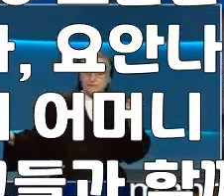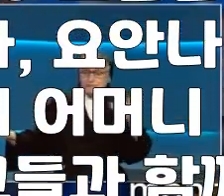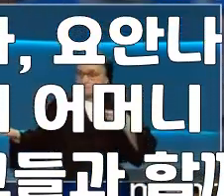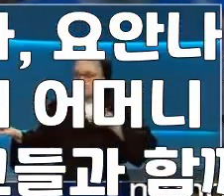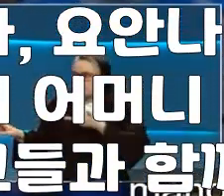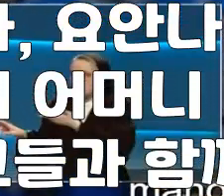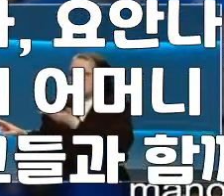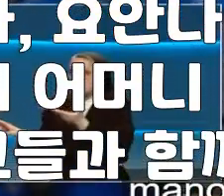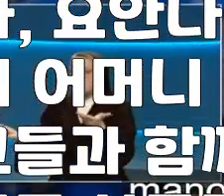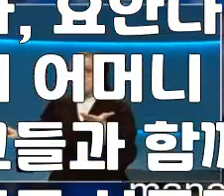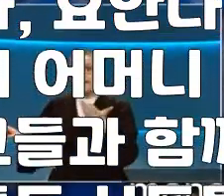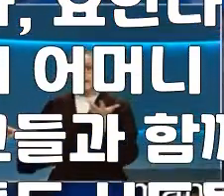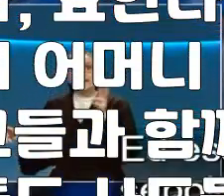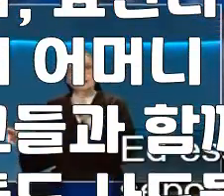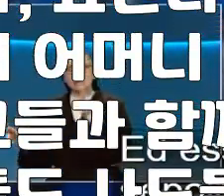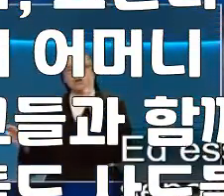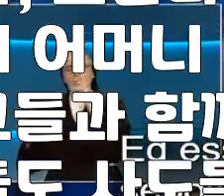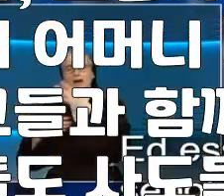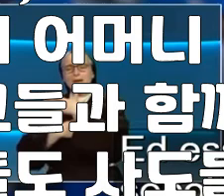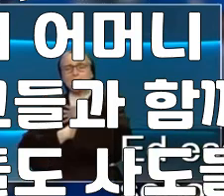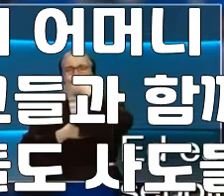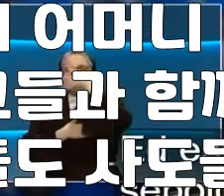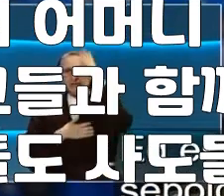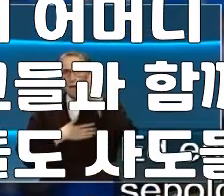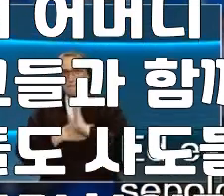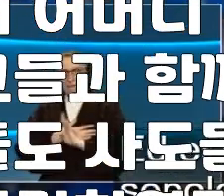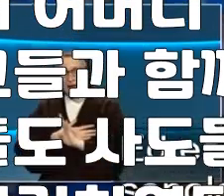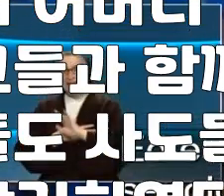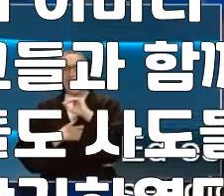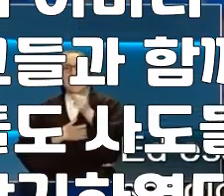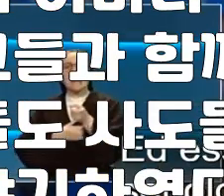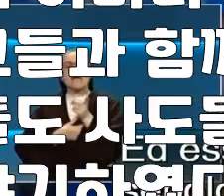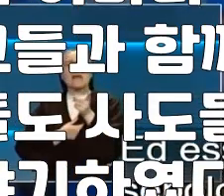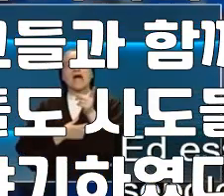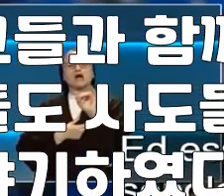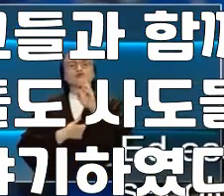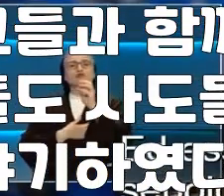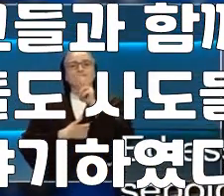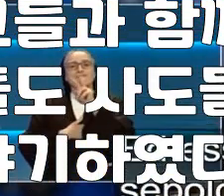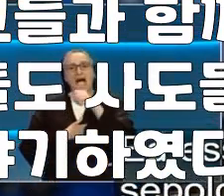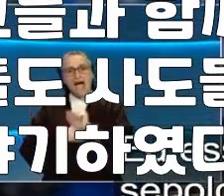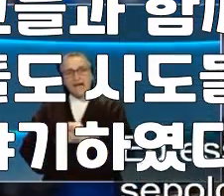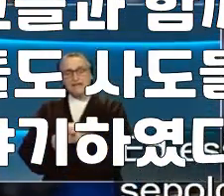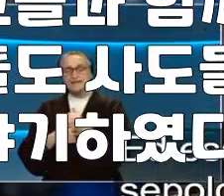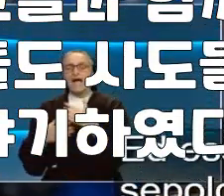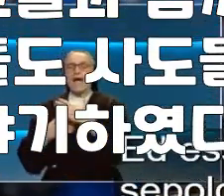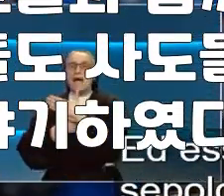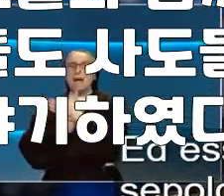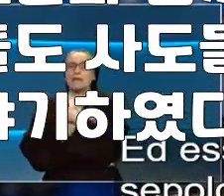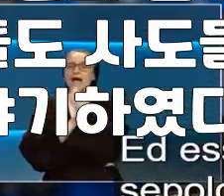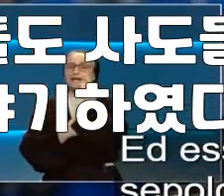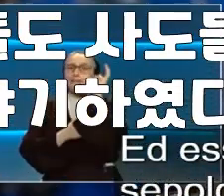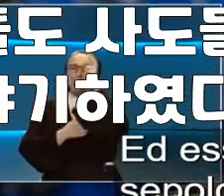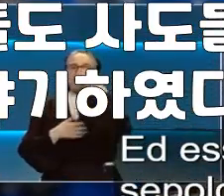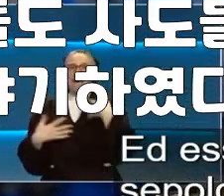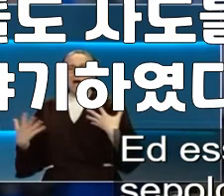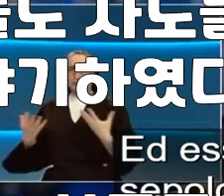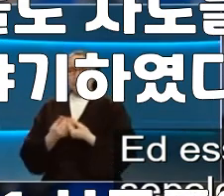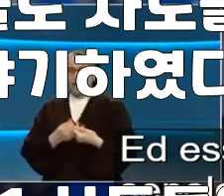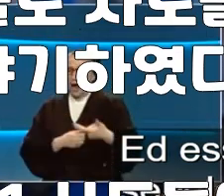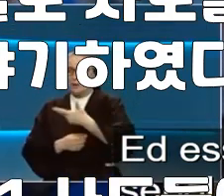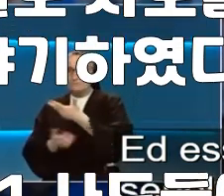Erano Maria Maddalena, Giovanna e Maria madre di Giacomo,